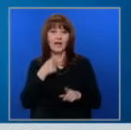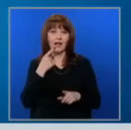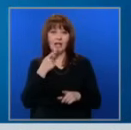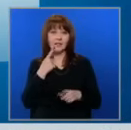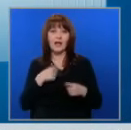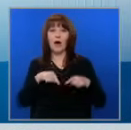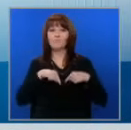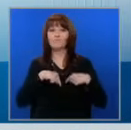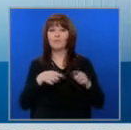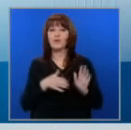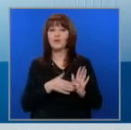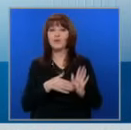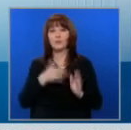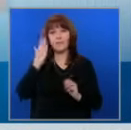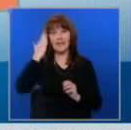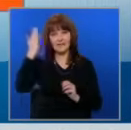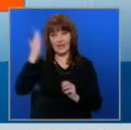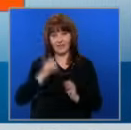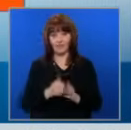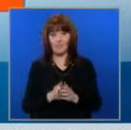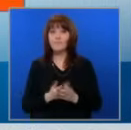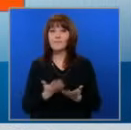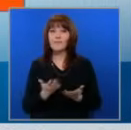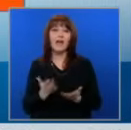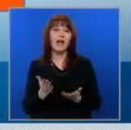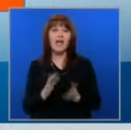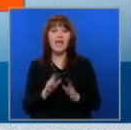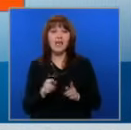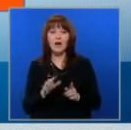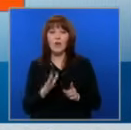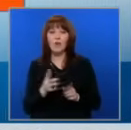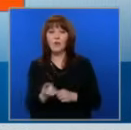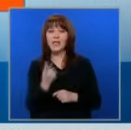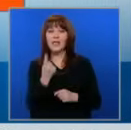съобщиха от Правосъдното министерство за БНТ. Придобили са го обаче едва